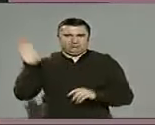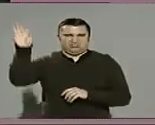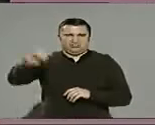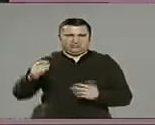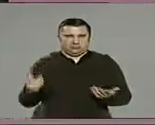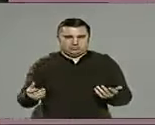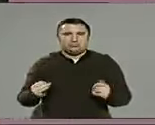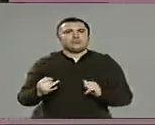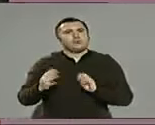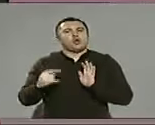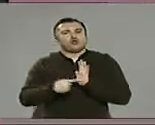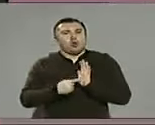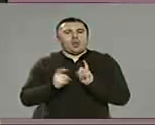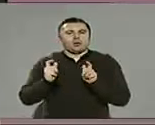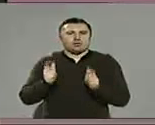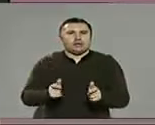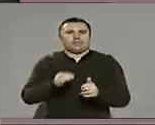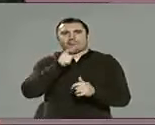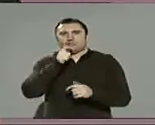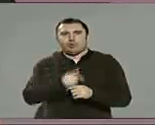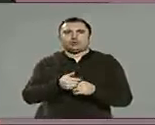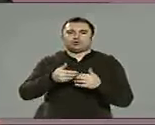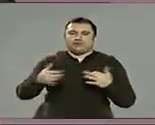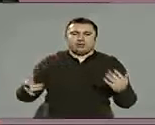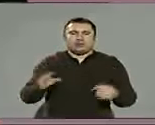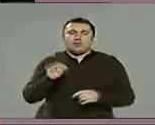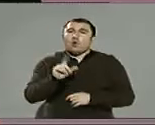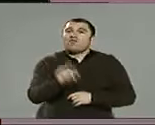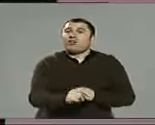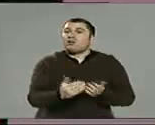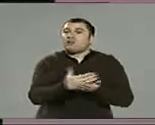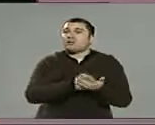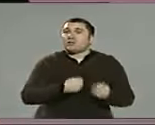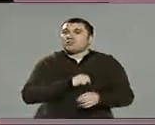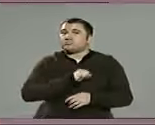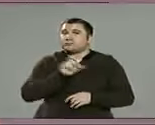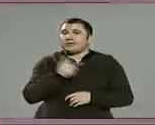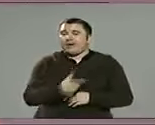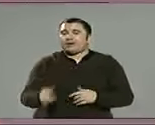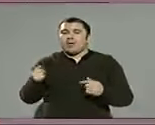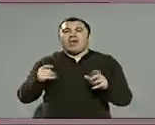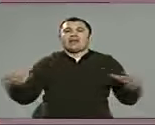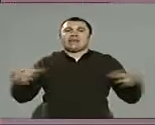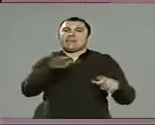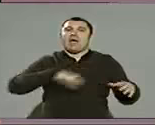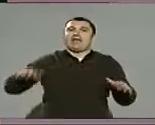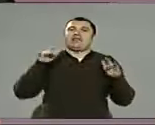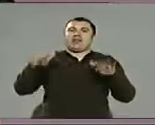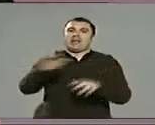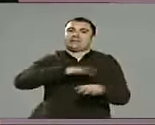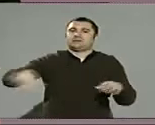damit Steuergeschenke versprochen werden, die den Geringverdienern nichts bringen, aber das Gemeinwesen 6 Milliarden Euro kosten.